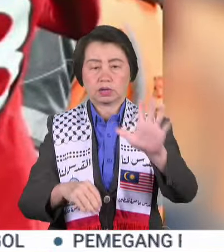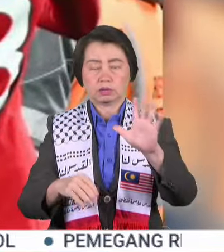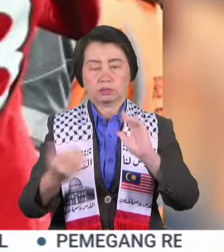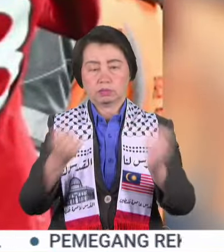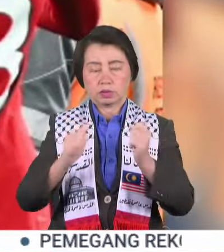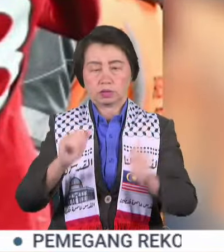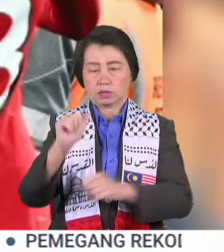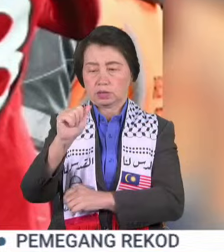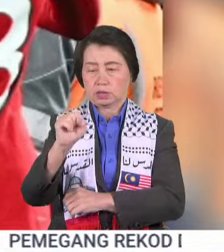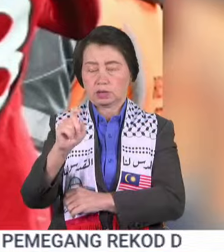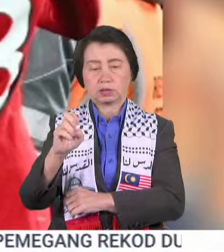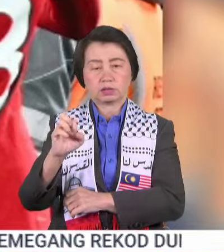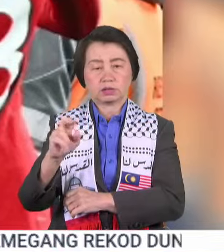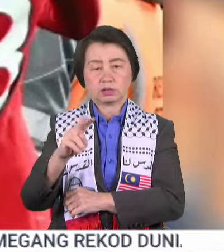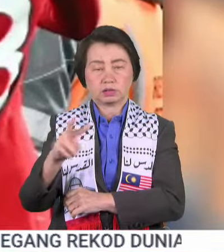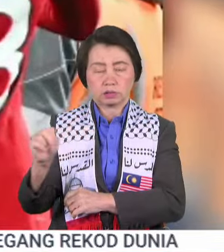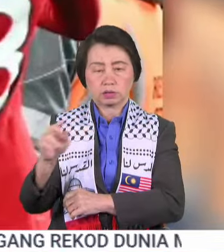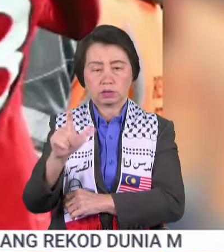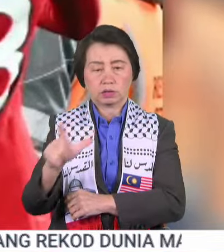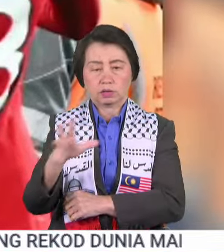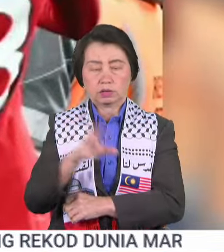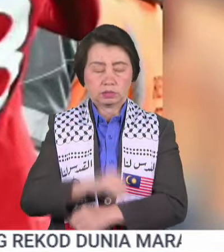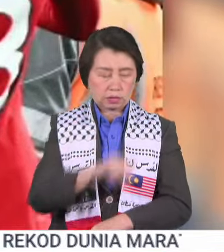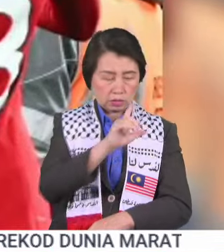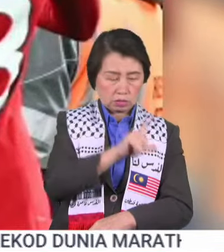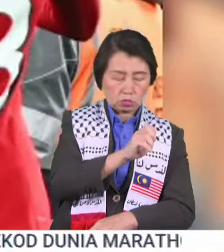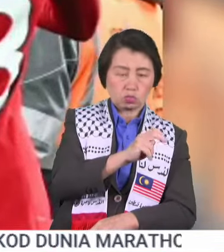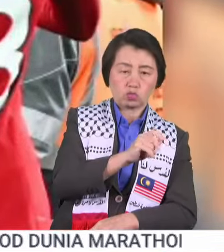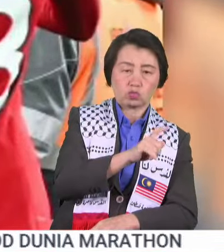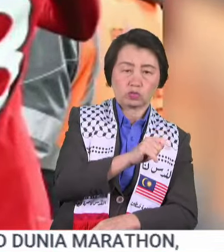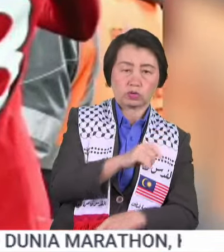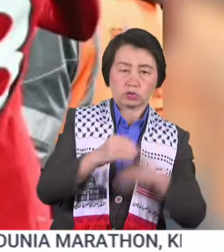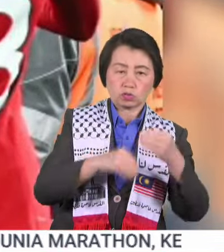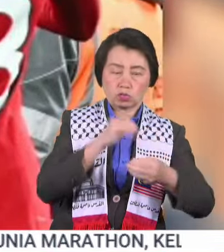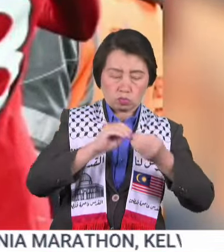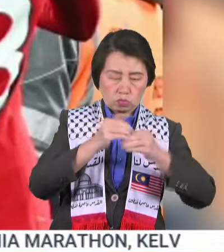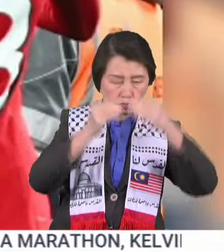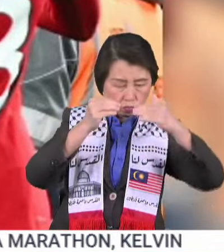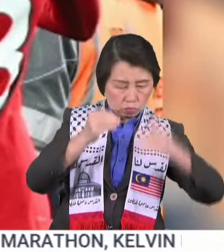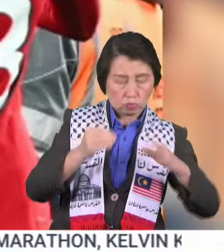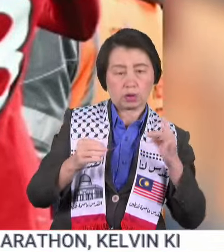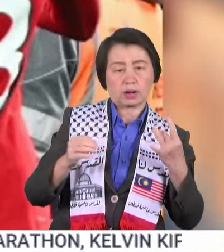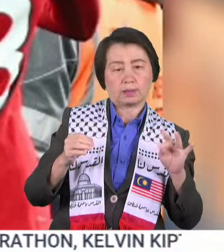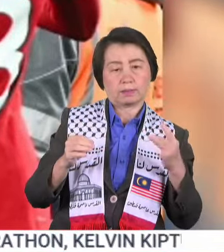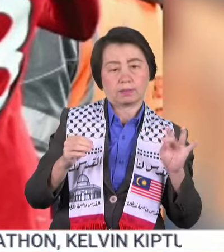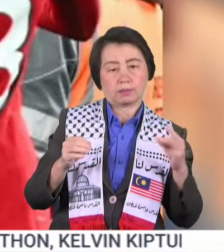berbanding Arsenal, manakala Luton kekal di tangga ke-18 Liga.